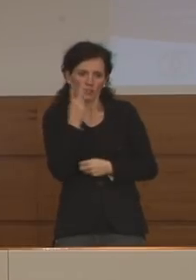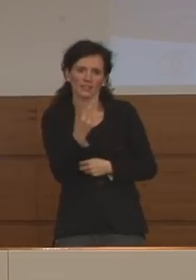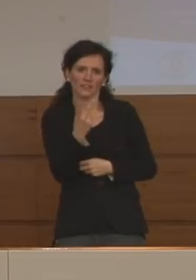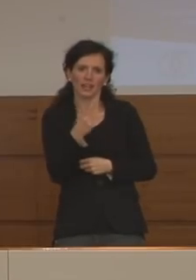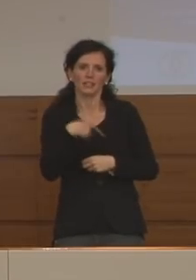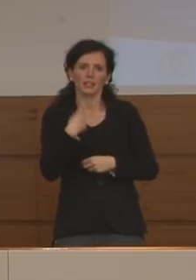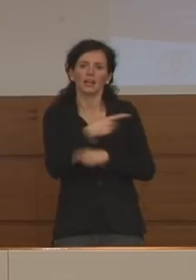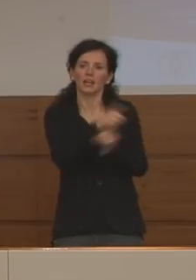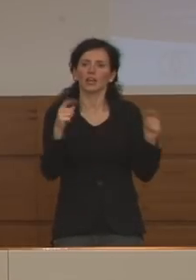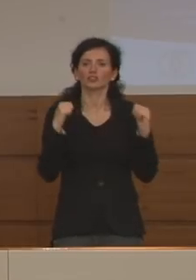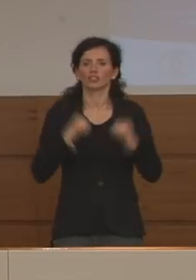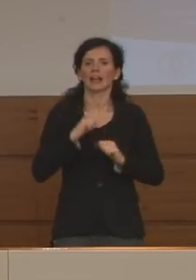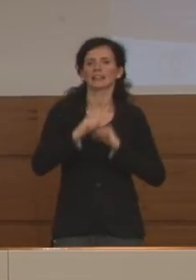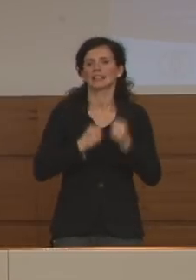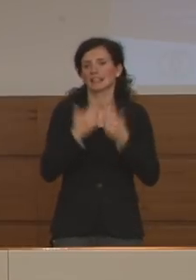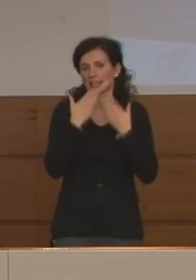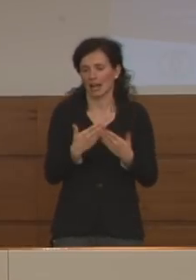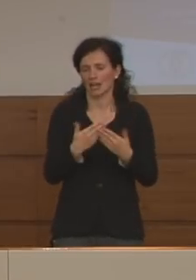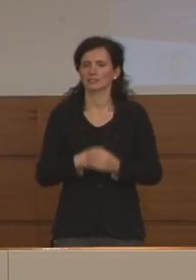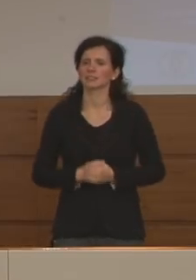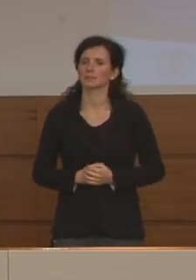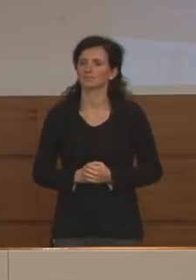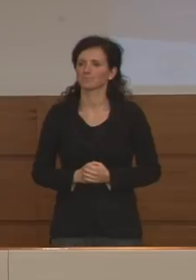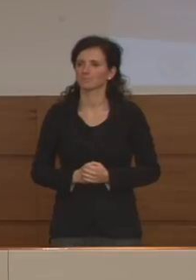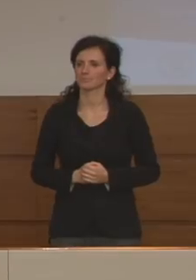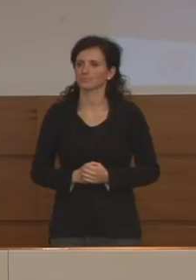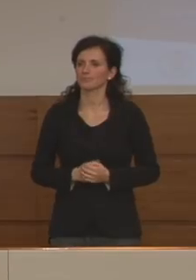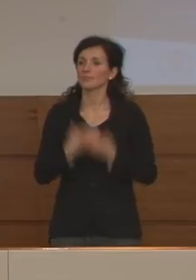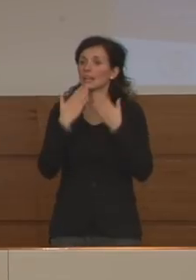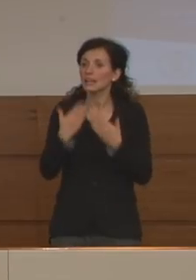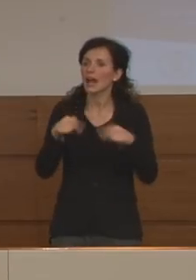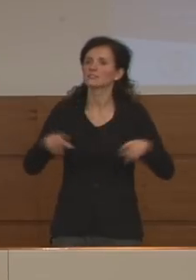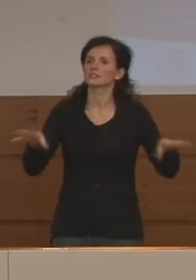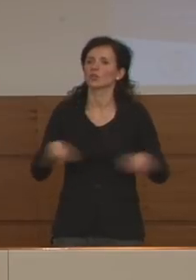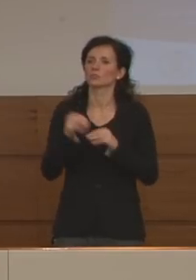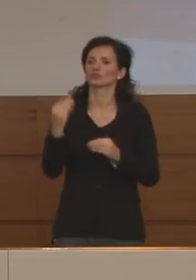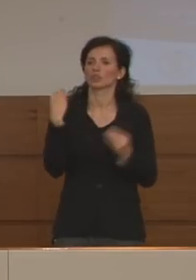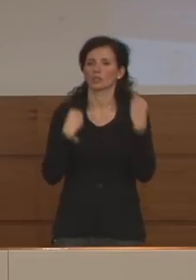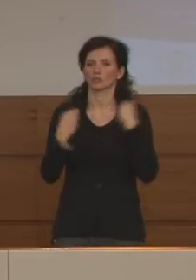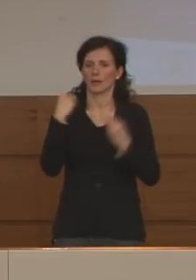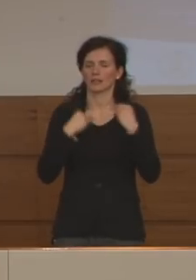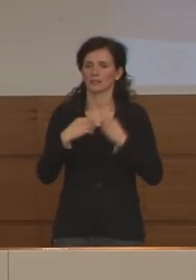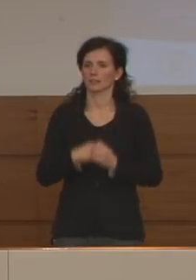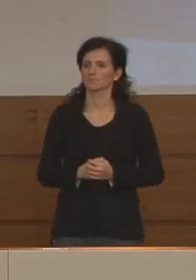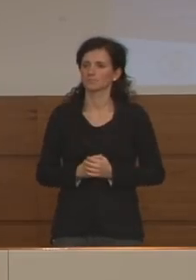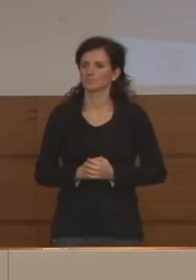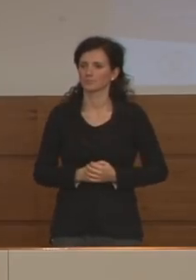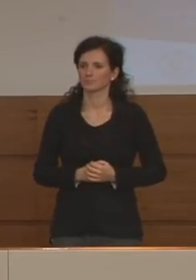concittadini grazie diamo spazio delle domande